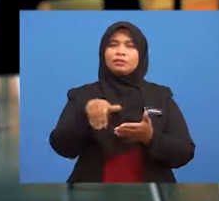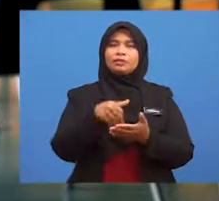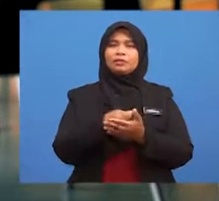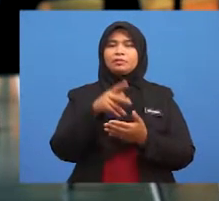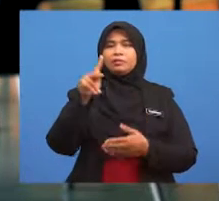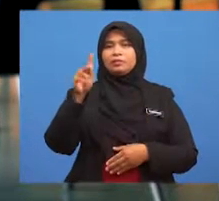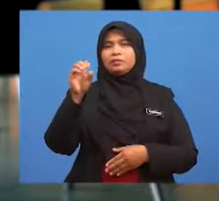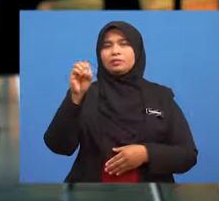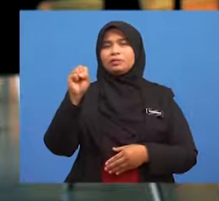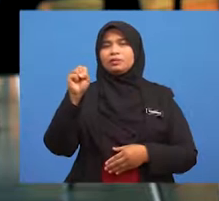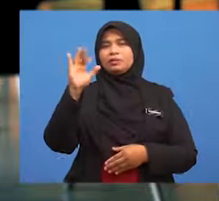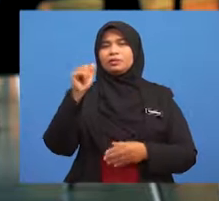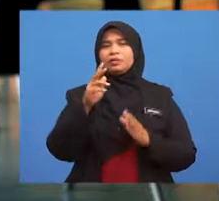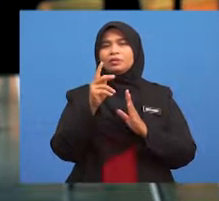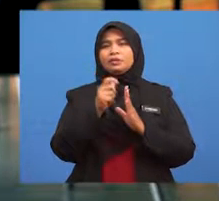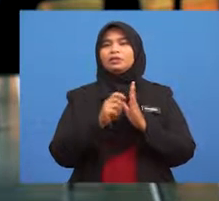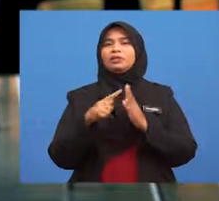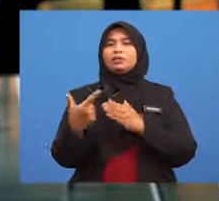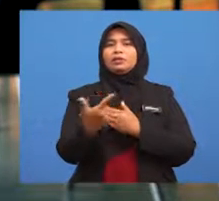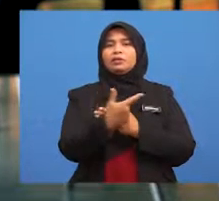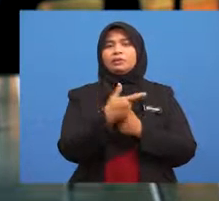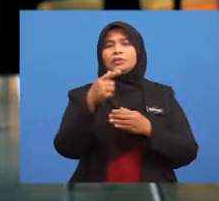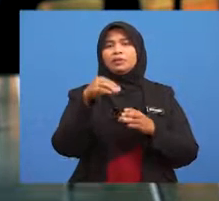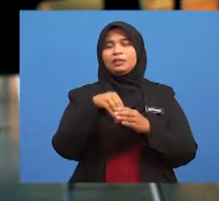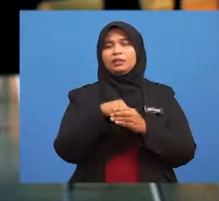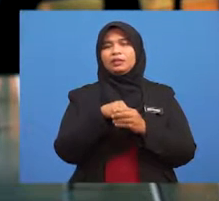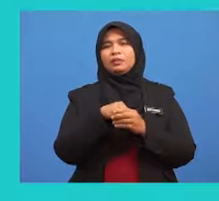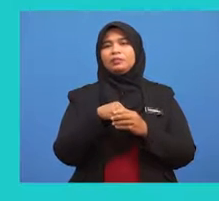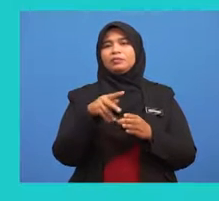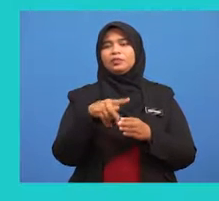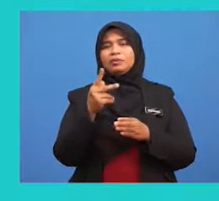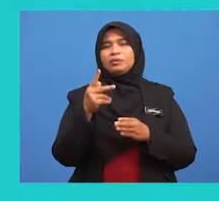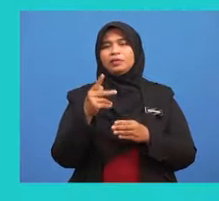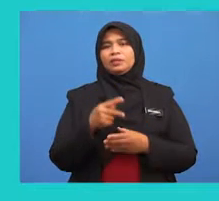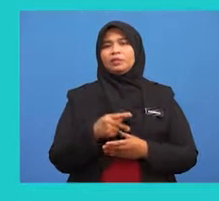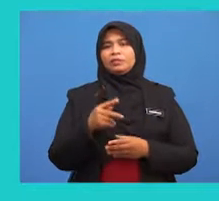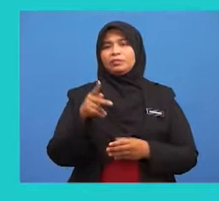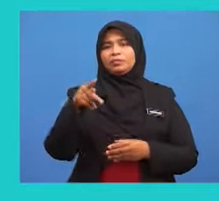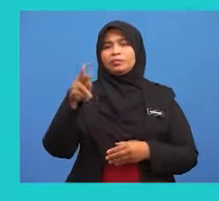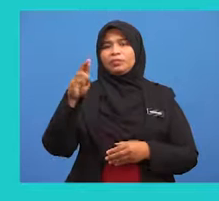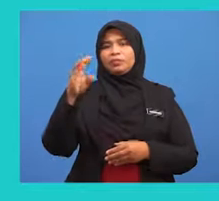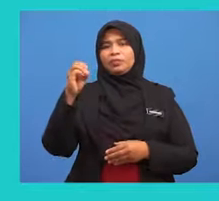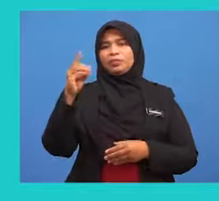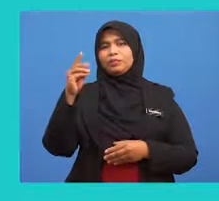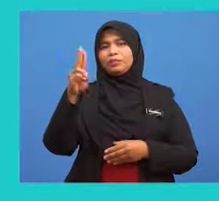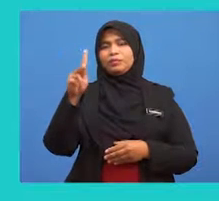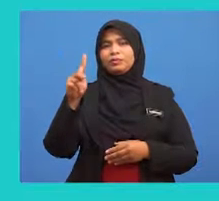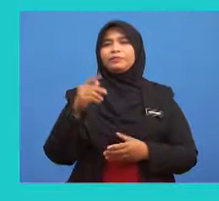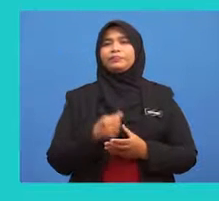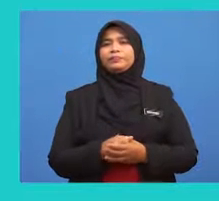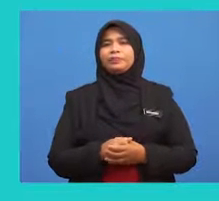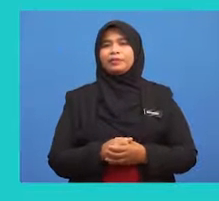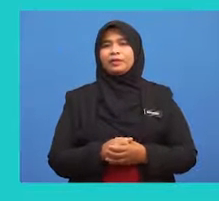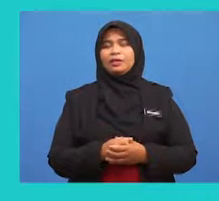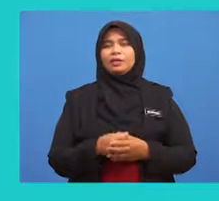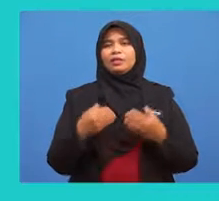yang terlibat dalam proses pengeluaran sesuatu produk. Ianya terdiri daripada